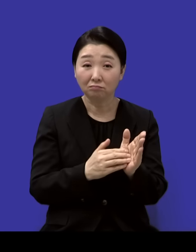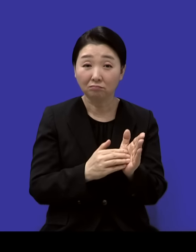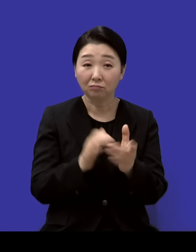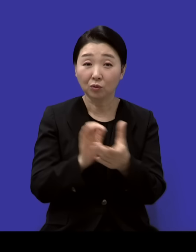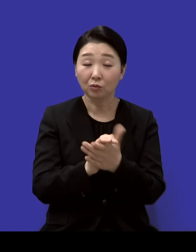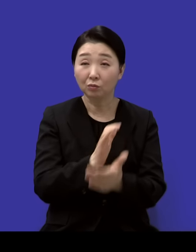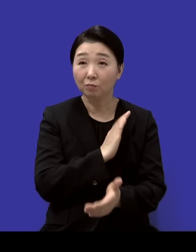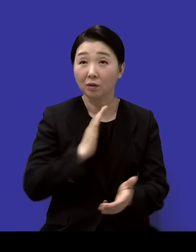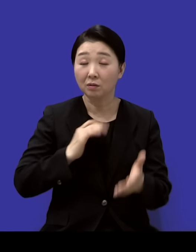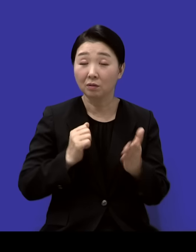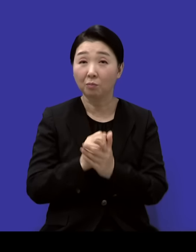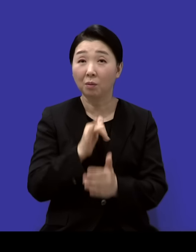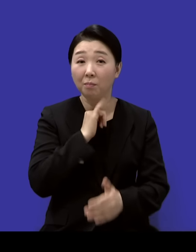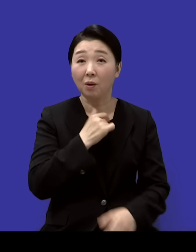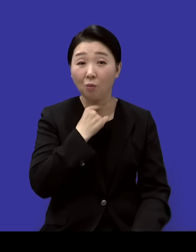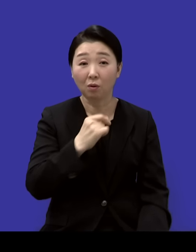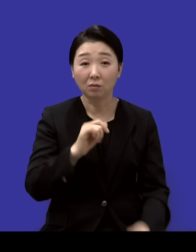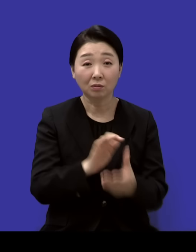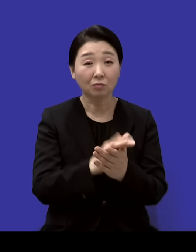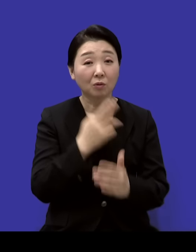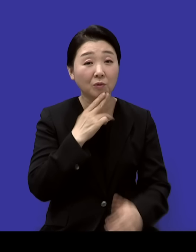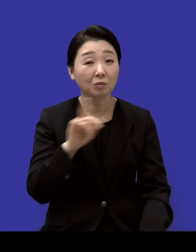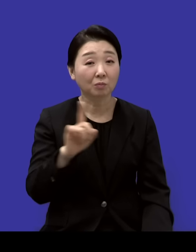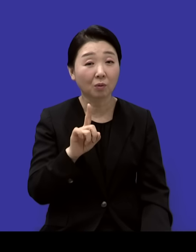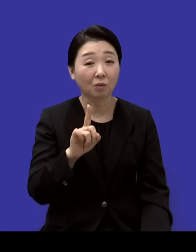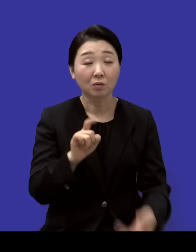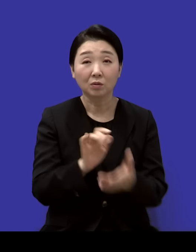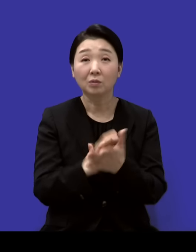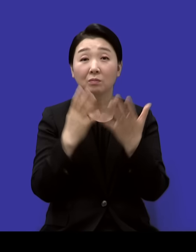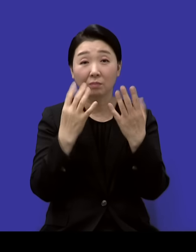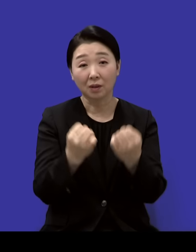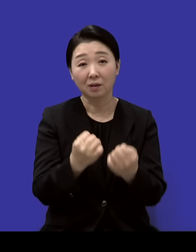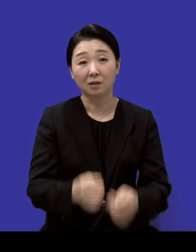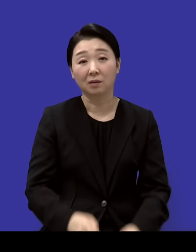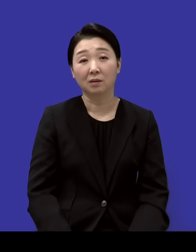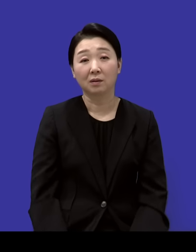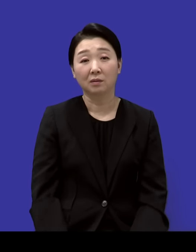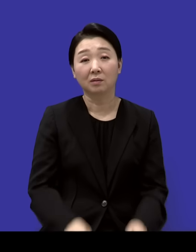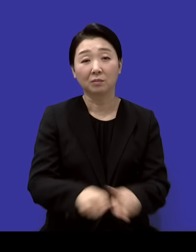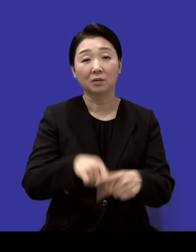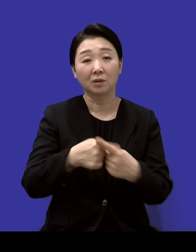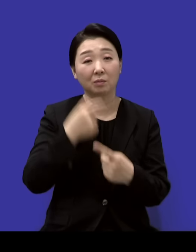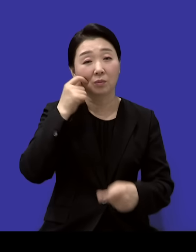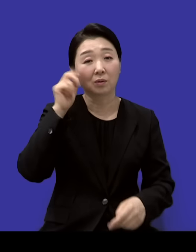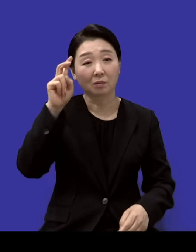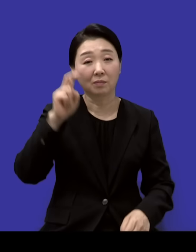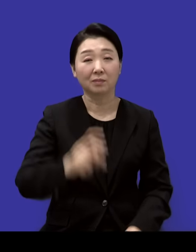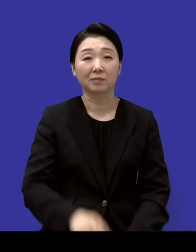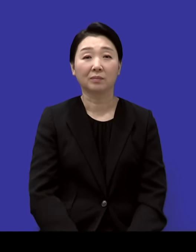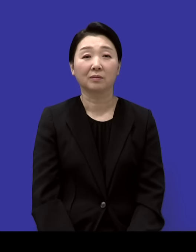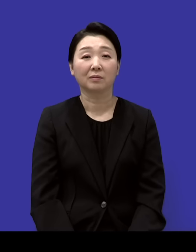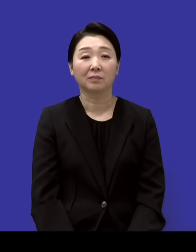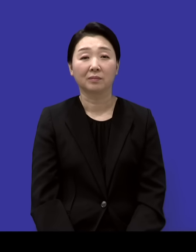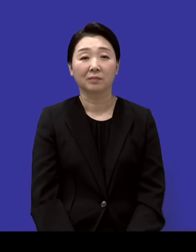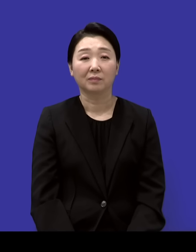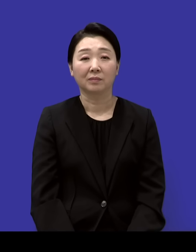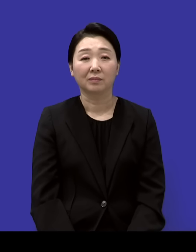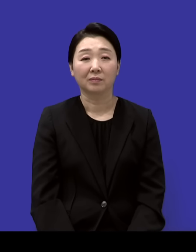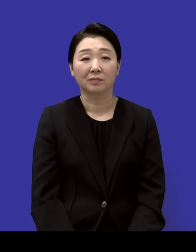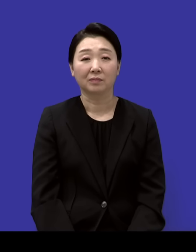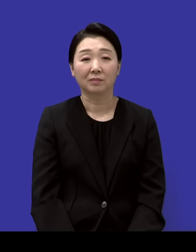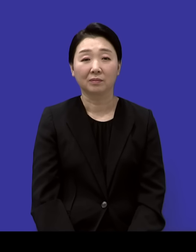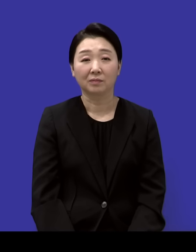친구 네. 때문에 내가 친구가 없어서 친구가 얼마나 많은데 음. 그 참 이해를 못할 거예요. 네. 근데 이게 뭐냐면요.